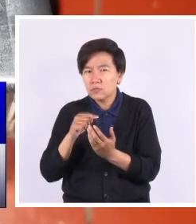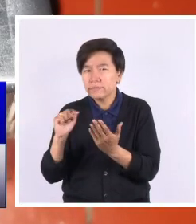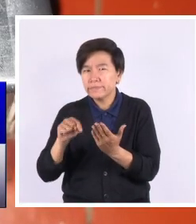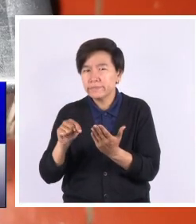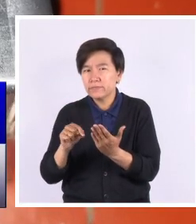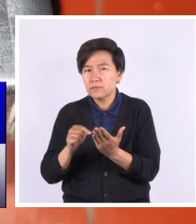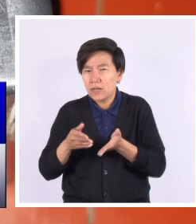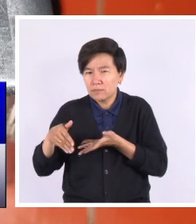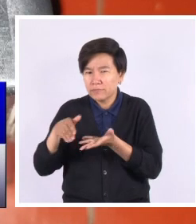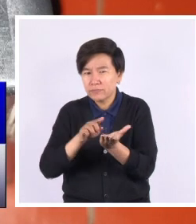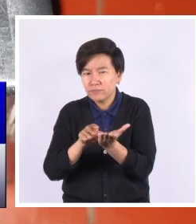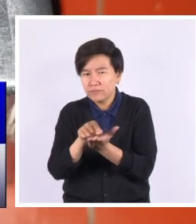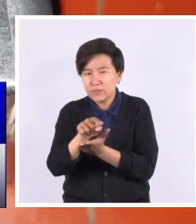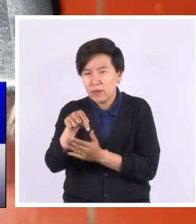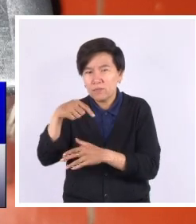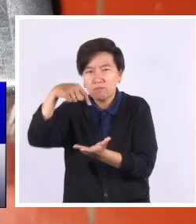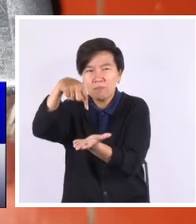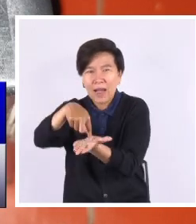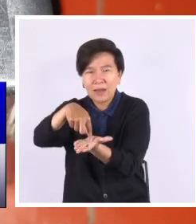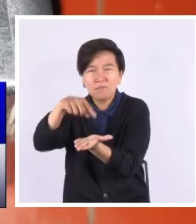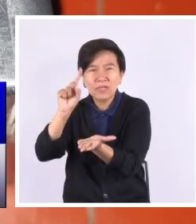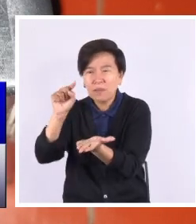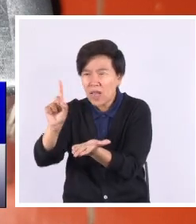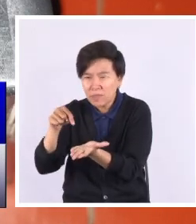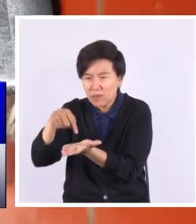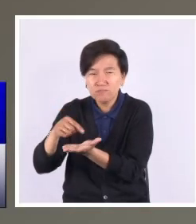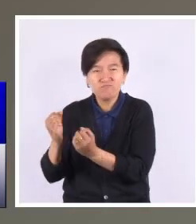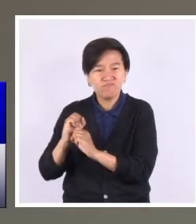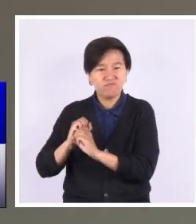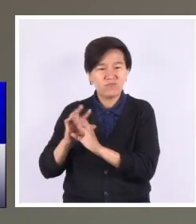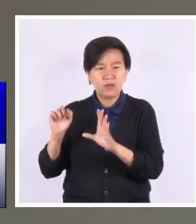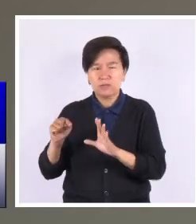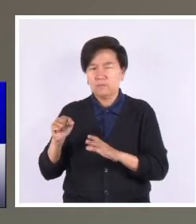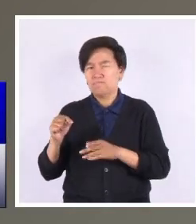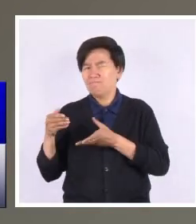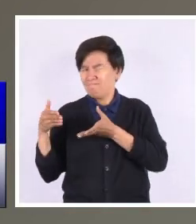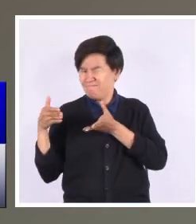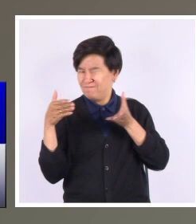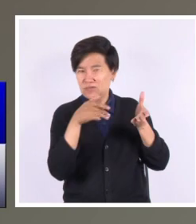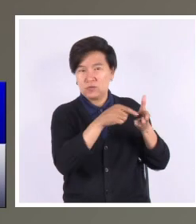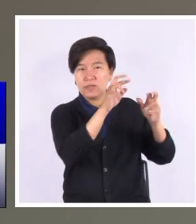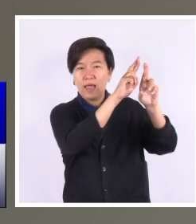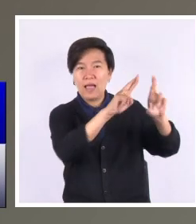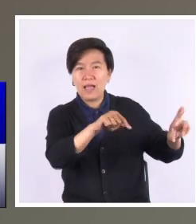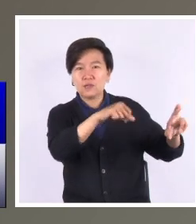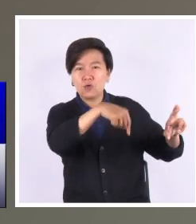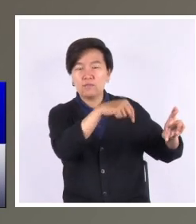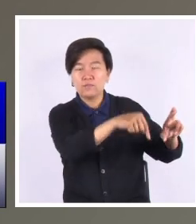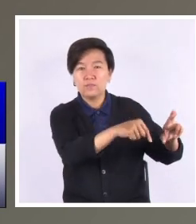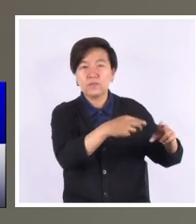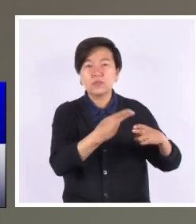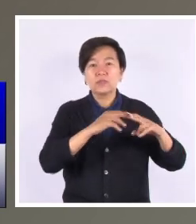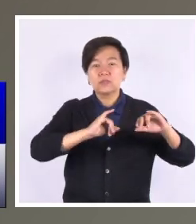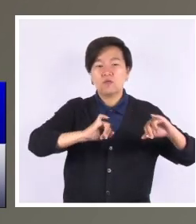ก็พุ่งเป้าไปยังอู่ซ่อมรถที่เขาเพิ่งจะไปรับรถคืนออกมาทางฝั่งของเจ้าของอู่ค่ะเขาชื่อว่าอู่เนียบออโต้